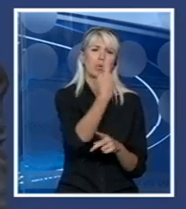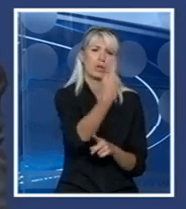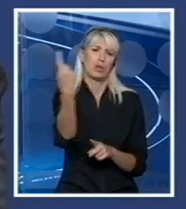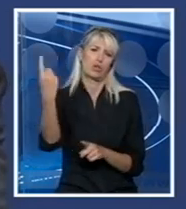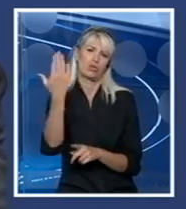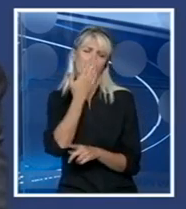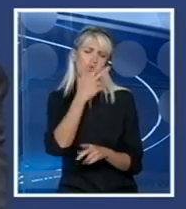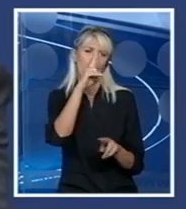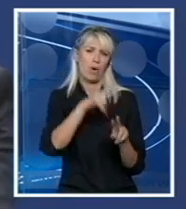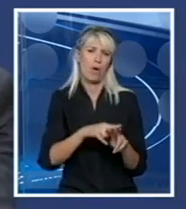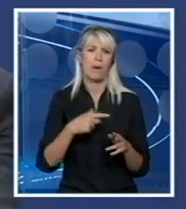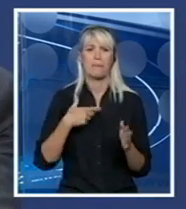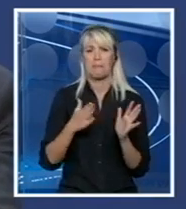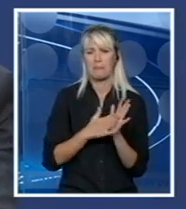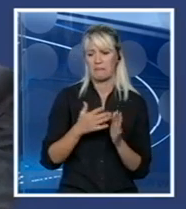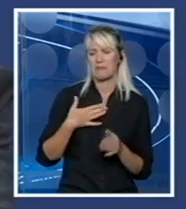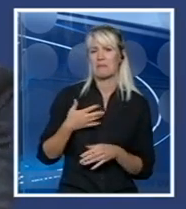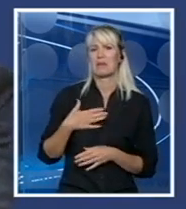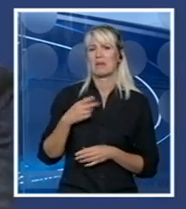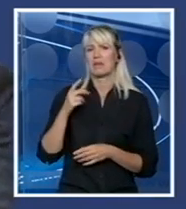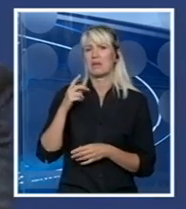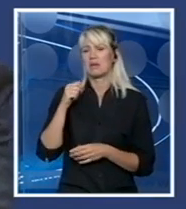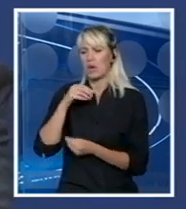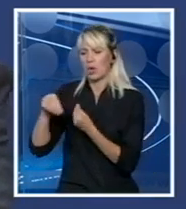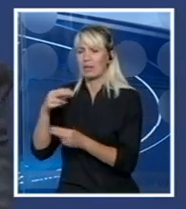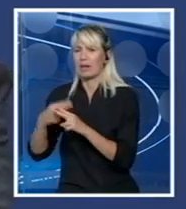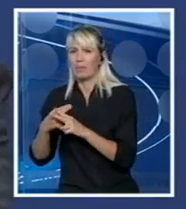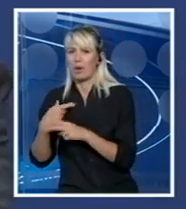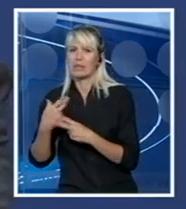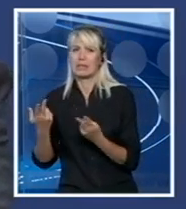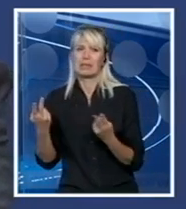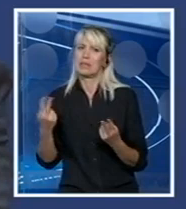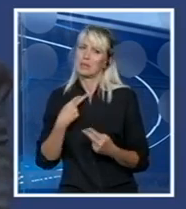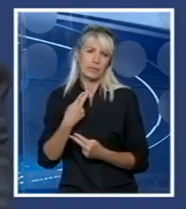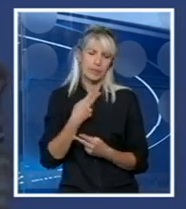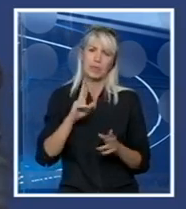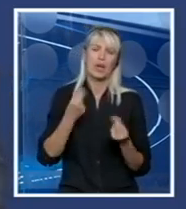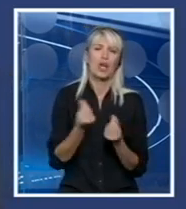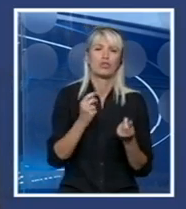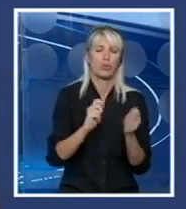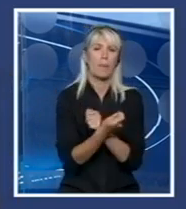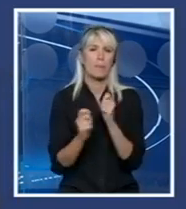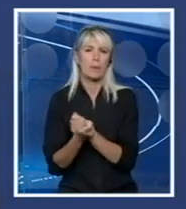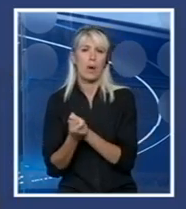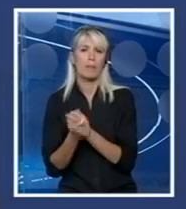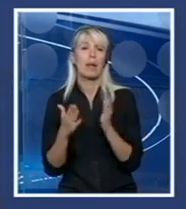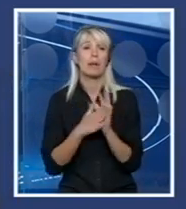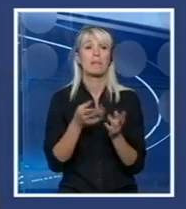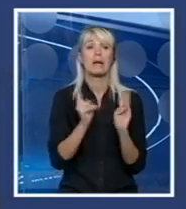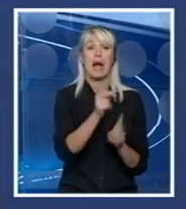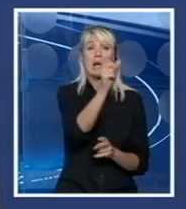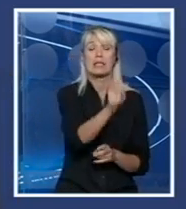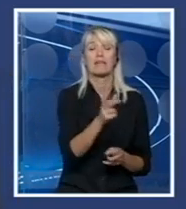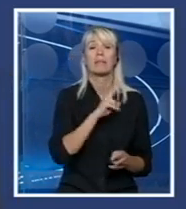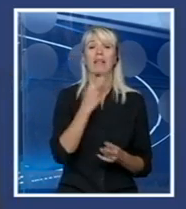ja ne mogu pre podne po podne da naprave nekakve izmene. Da ako profesor drži dva predmeta, imamo nedostatak nekih nastavnika, znate, negde